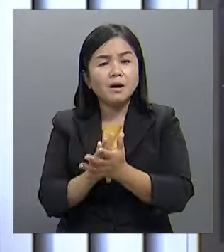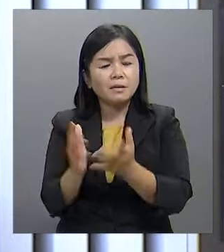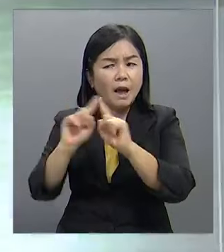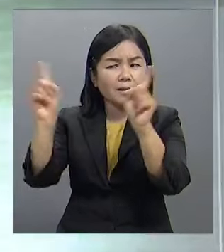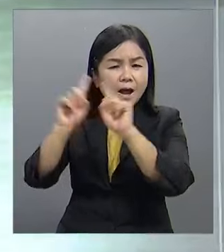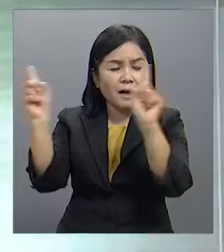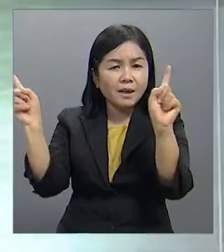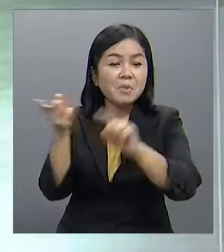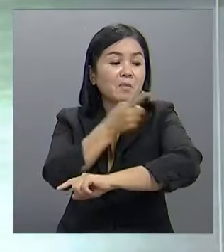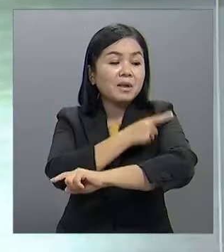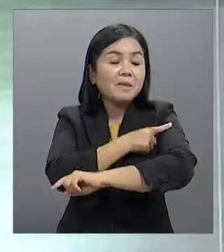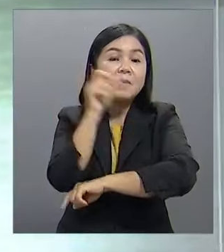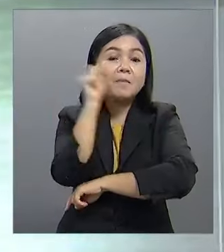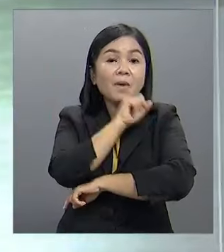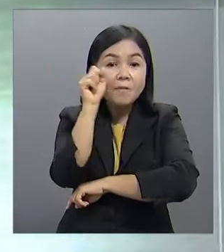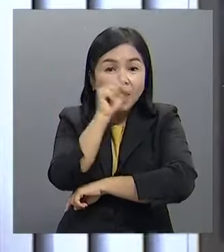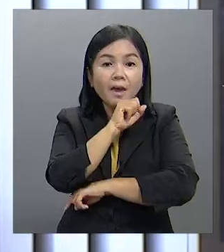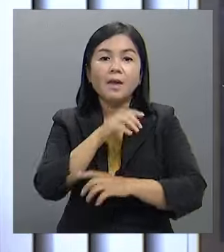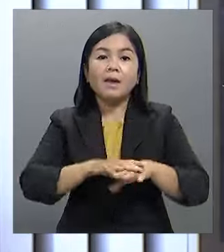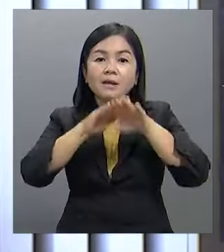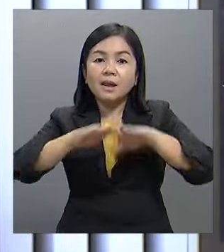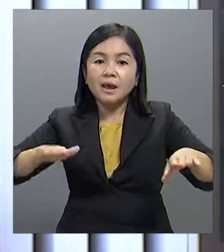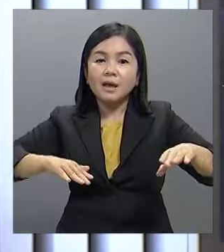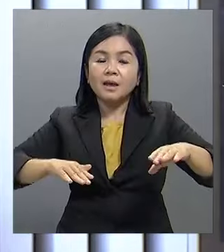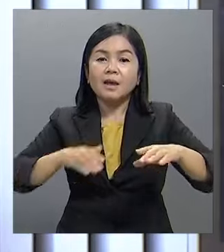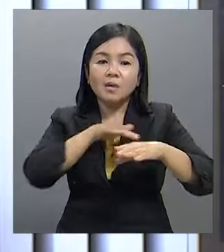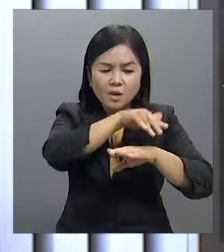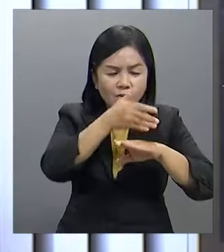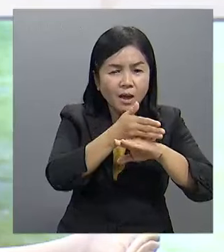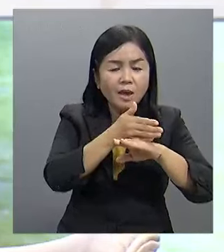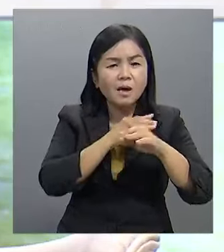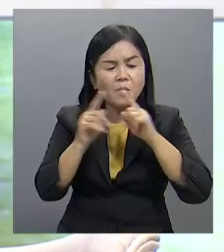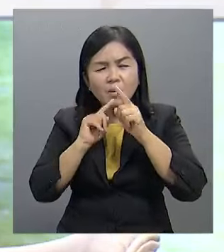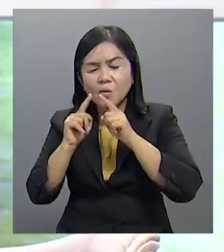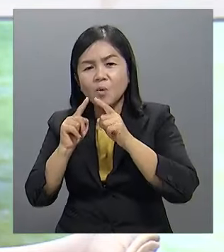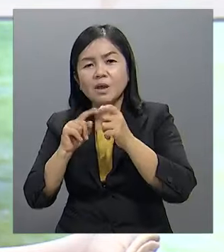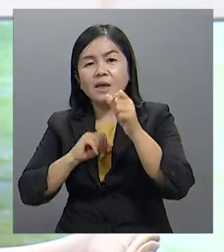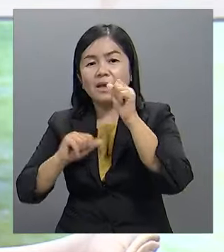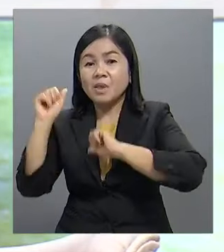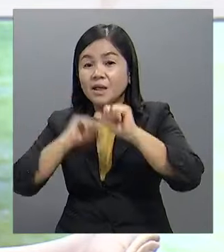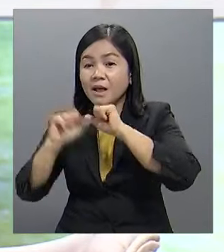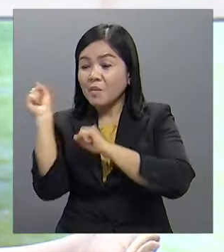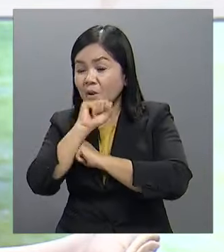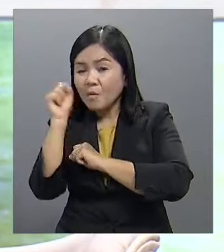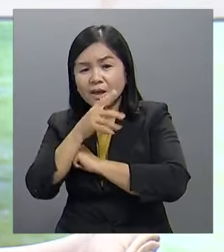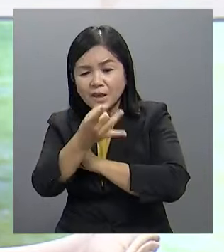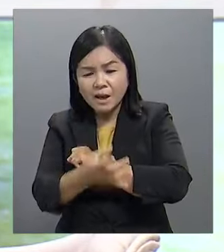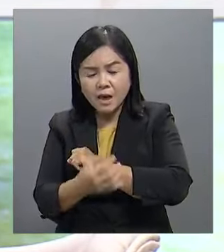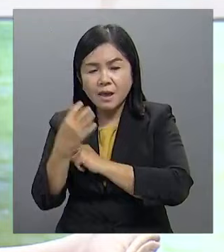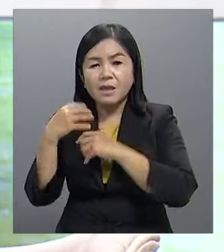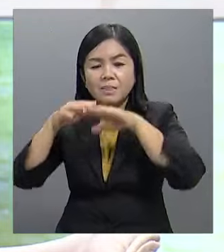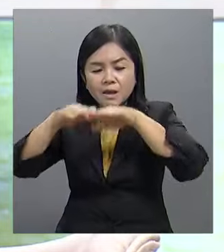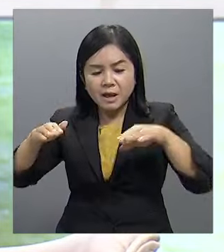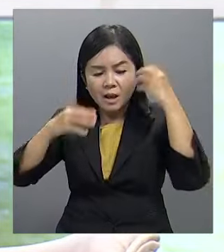เนี่ยผมสับปะรดเนี่ยมาร้องให้เด็กรุ่นใหม่ฟังก็ขมวดคิ้วแล้วนะ เนื่องจากพี่ปูเป้จะมาเก๊กฮวยถ้วยใหญ่ๆแช่เอาไว้อยู่ในตู้เย็